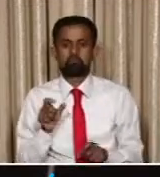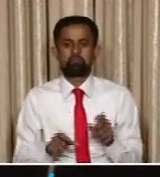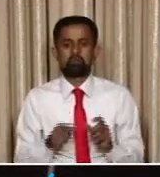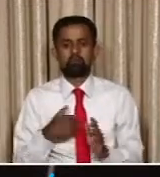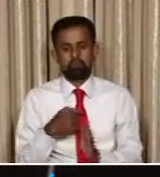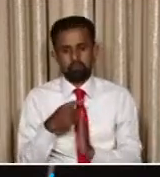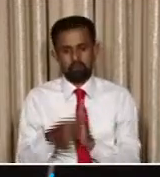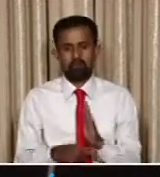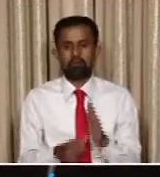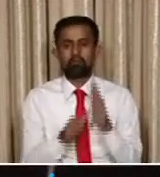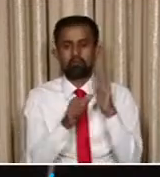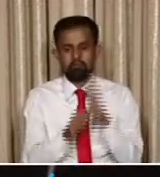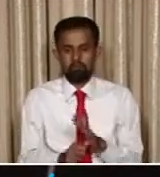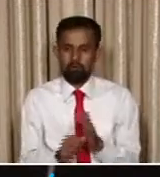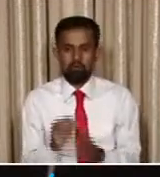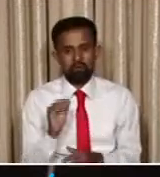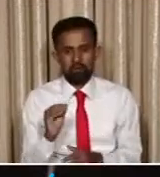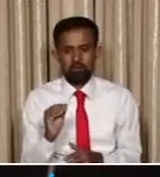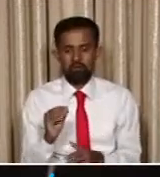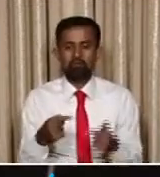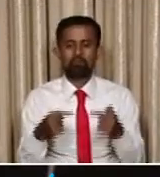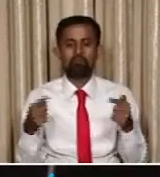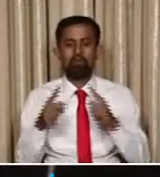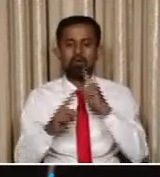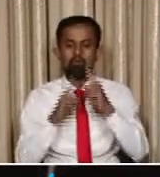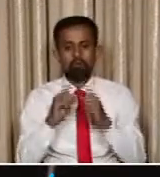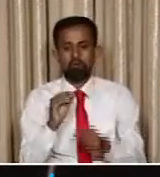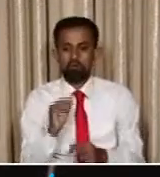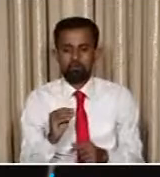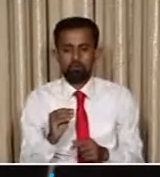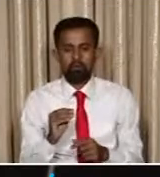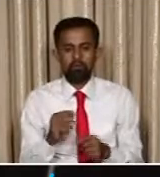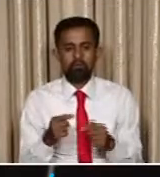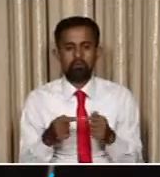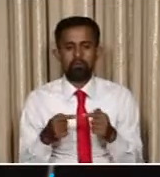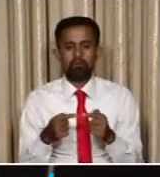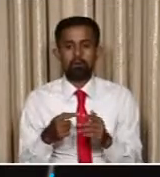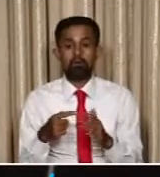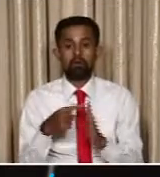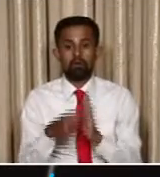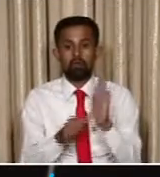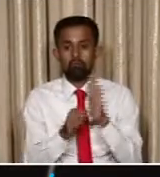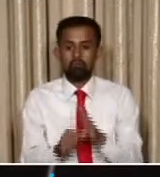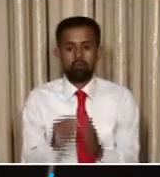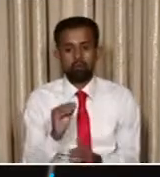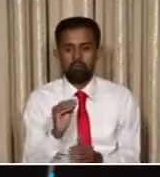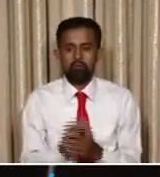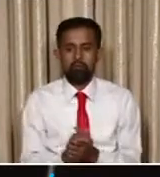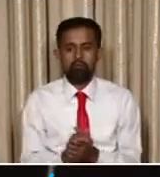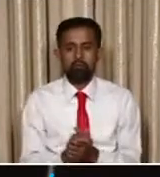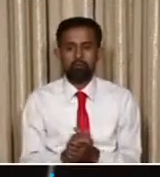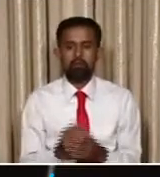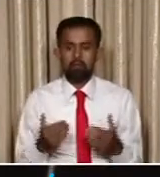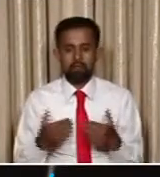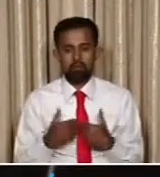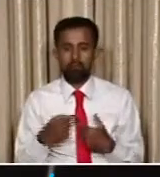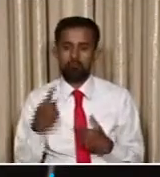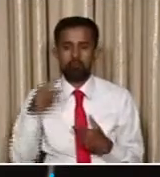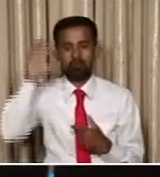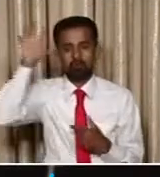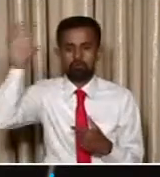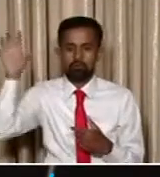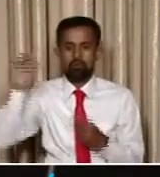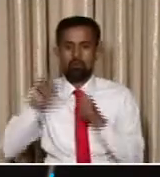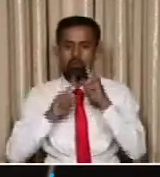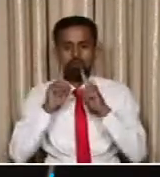අපේම රට විනාශ කරනවා නම් ඒකට විරුද්ධව කතා කරනවා නම් ඒකට විරුද්ධව වැඩ කරනවා නම් එහෙනම් ඉතින් අපි අනිත් රටවල් ගැන කතා